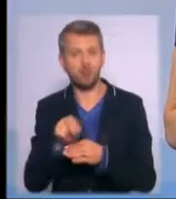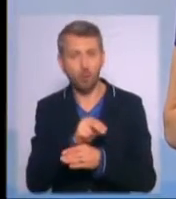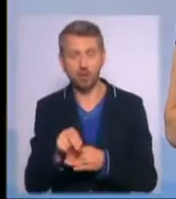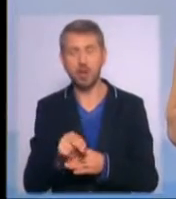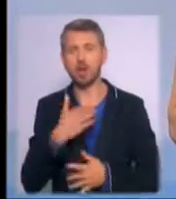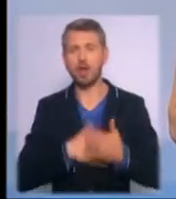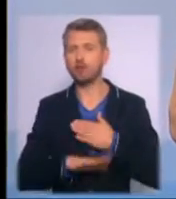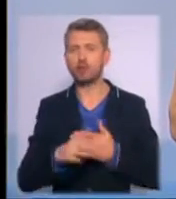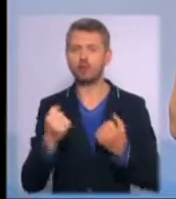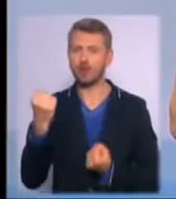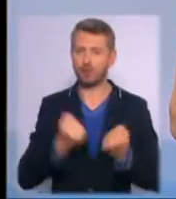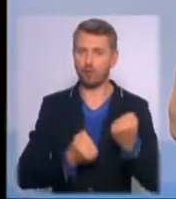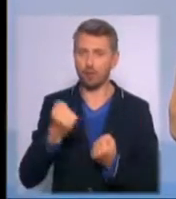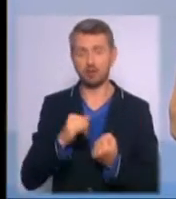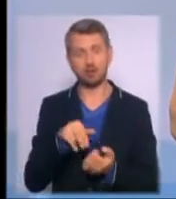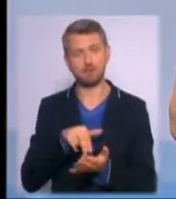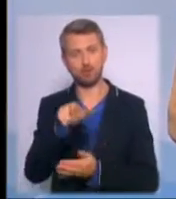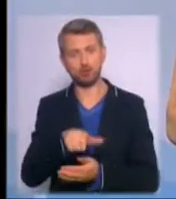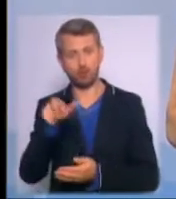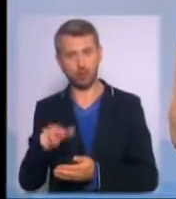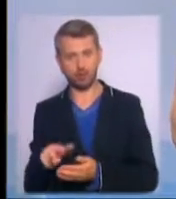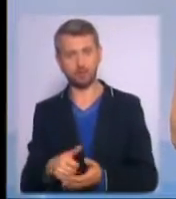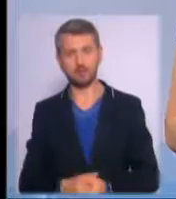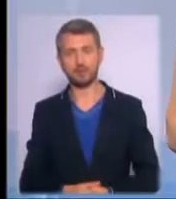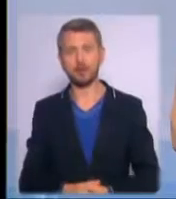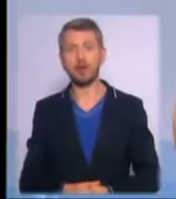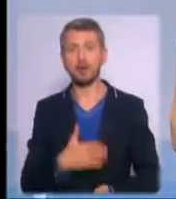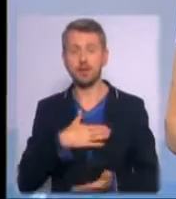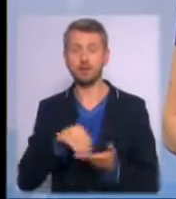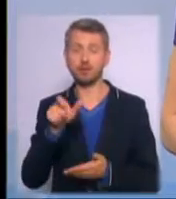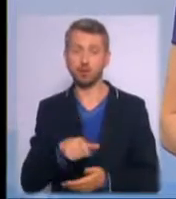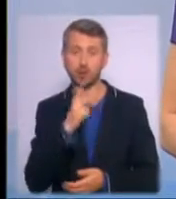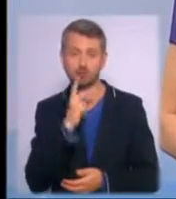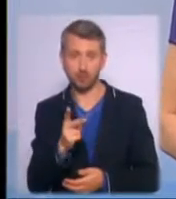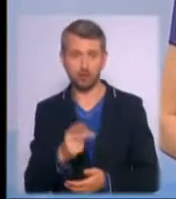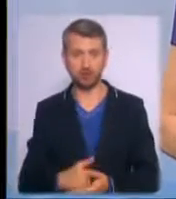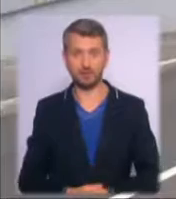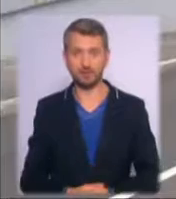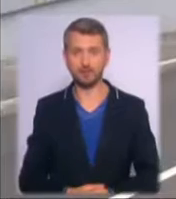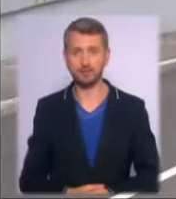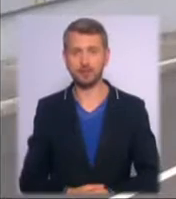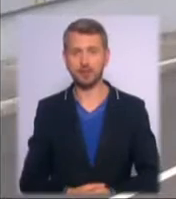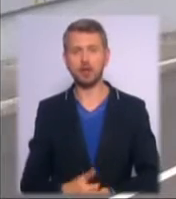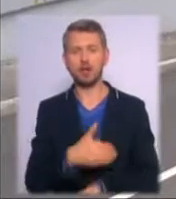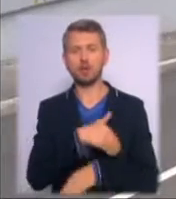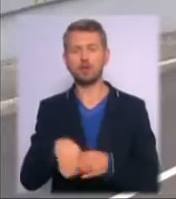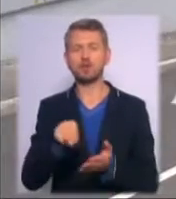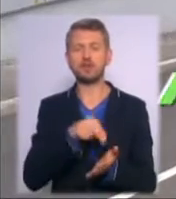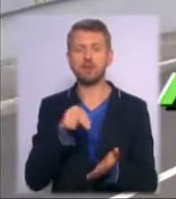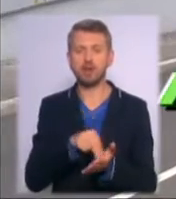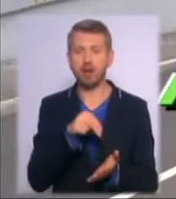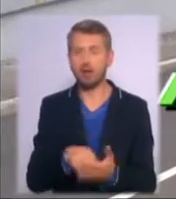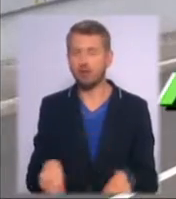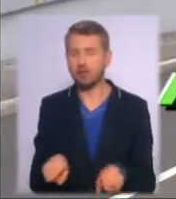гладенькій проїжджій частині, а й пішоходи новим тротуарам. Богдан Бур'яненко бачив оновлення. Вулиця Черкаська –